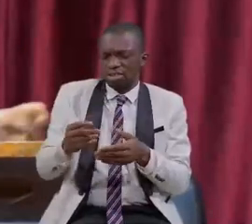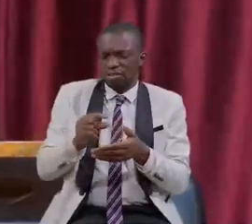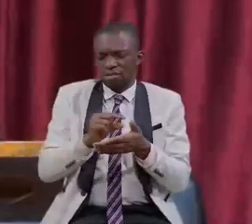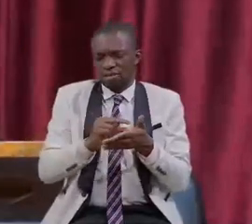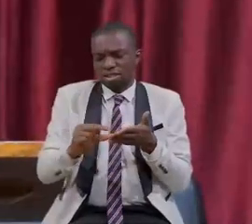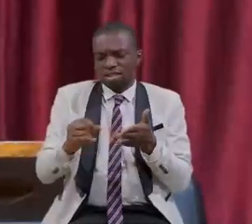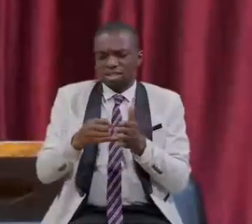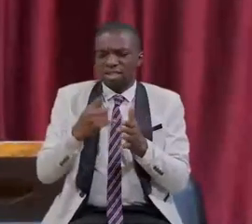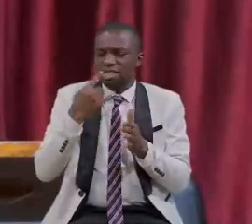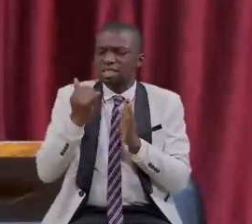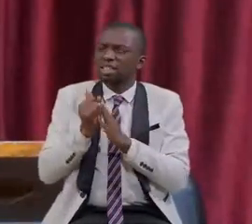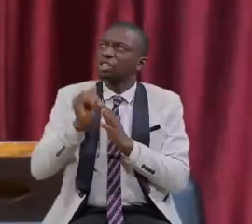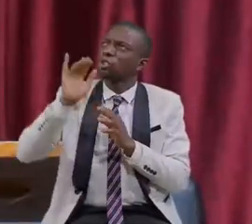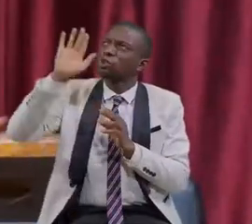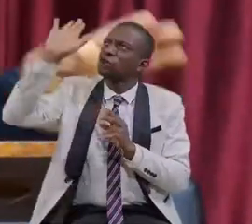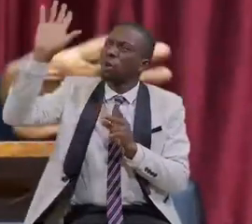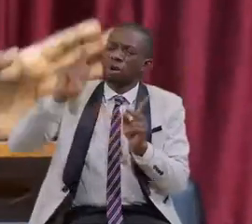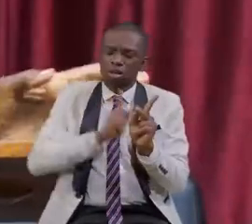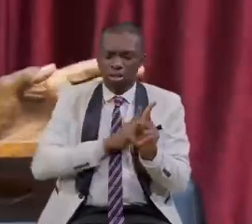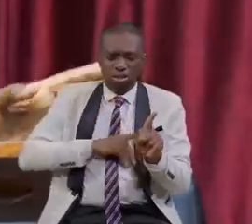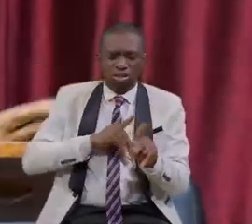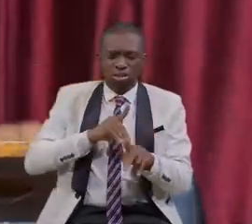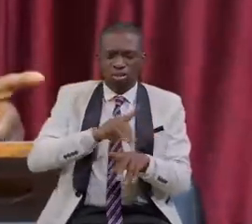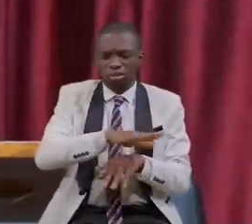dit que ton règne vienne,